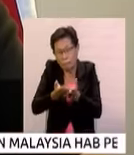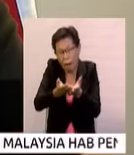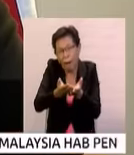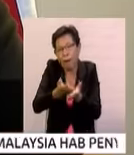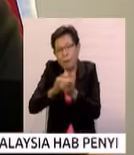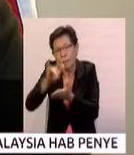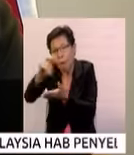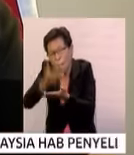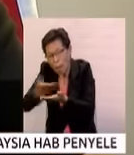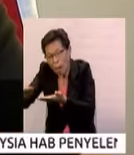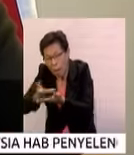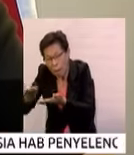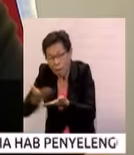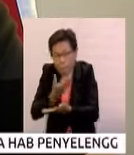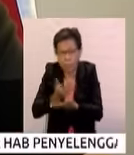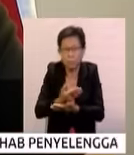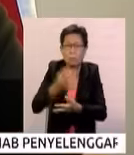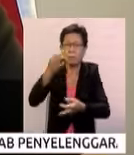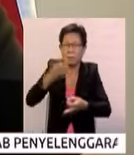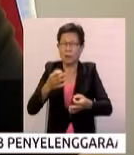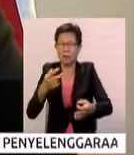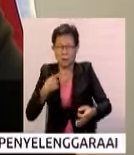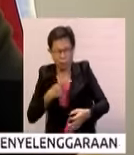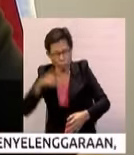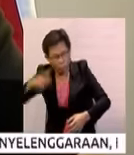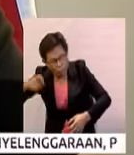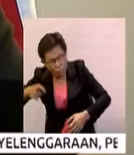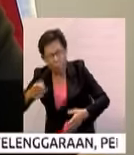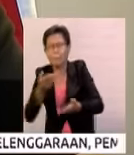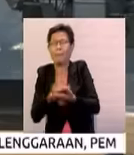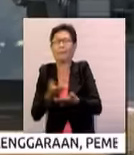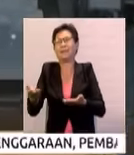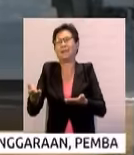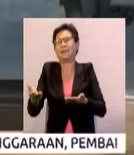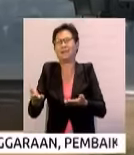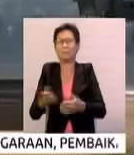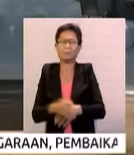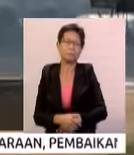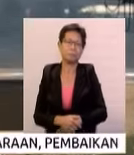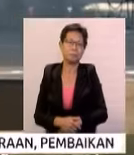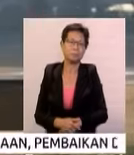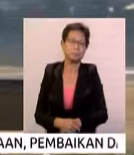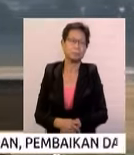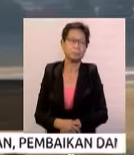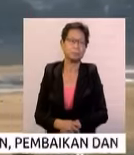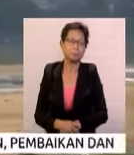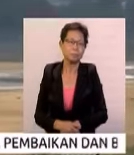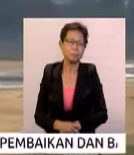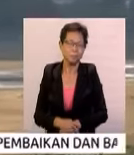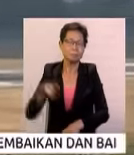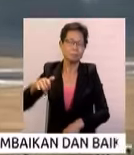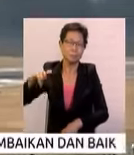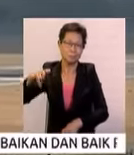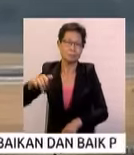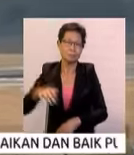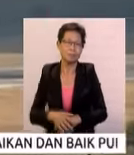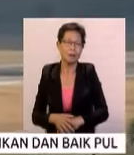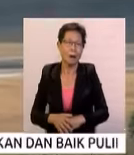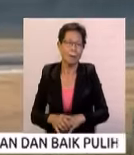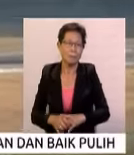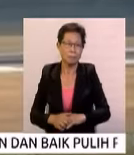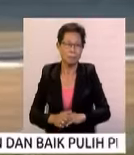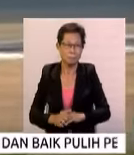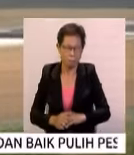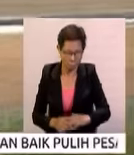kepentingan yang dipikirkan kalau ia benar-benar perlu. Kejayaan syarikat ESC. Ya. Kejayaan